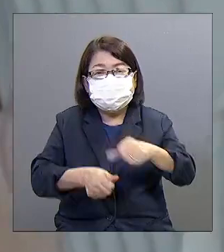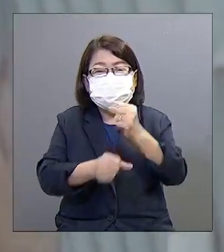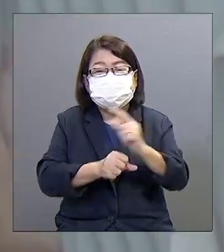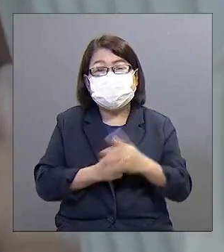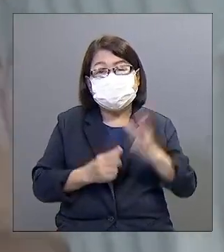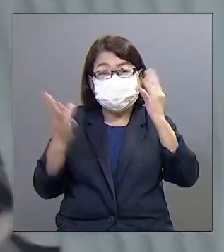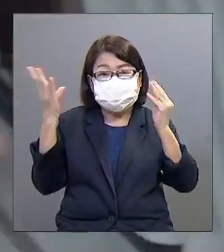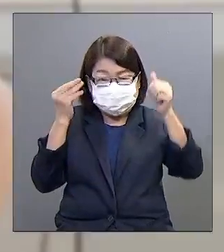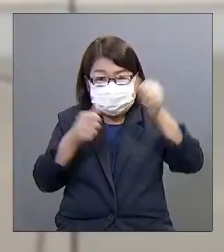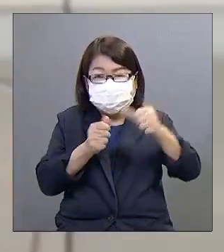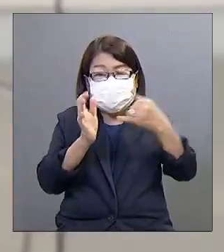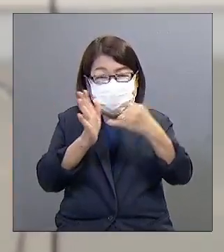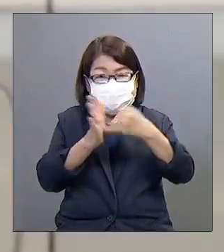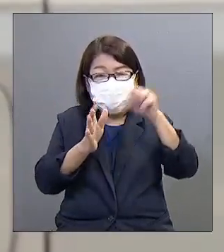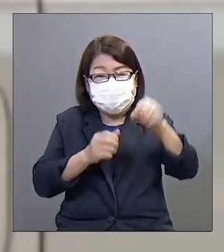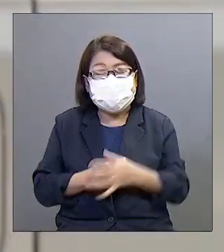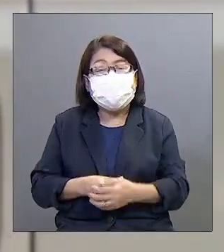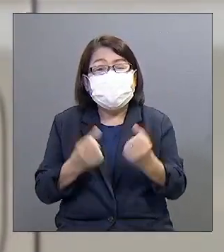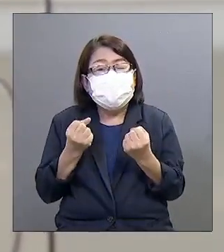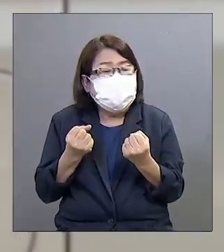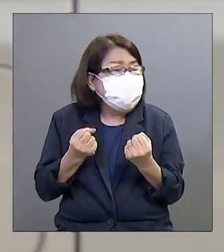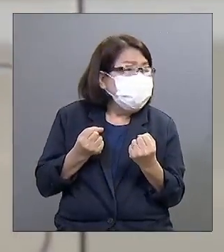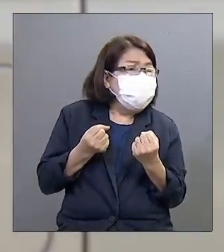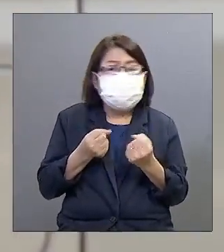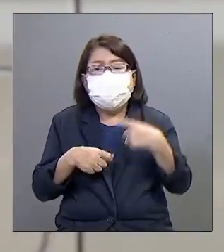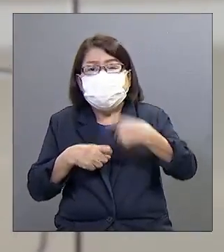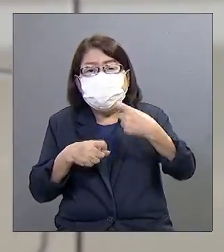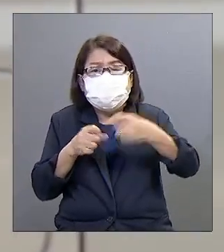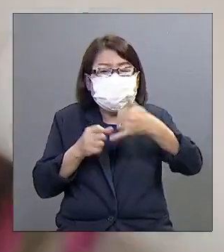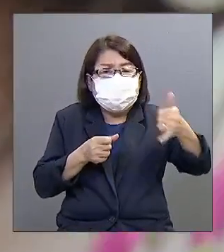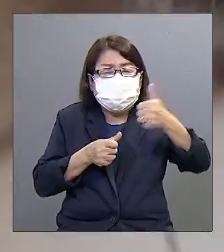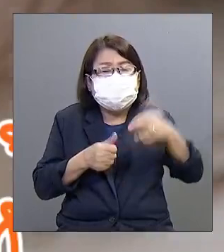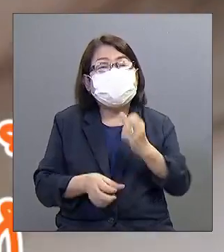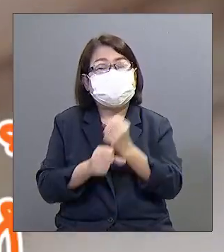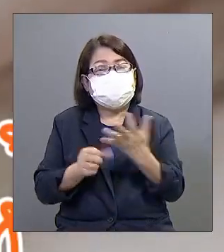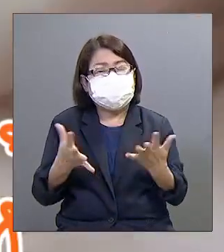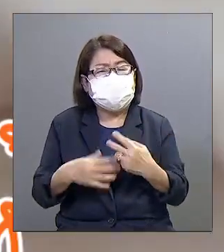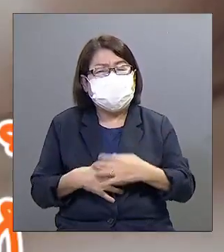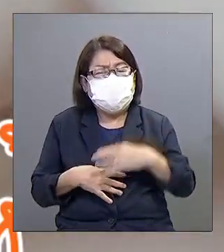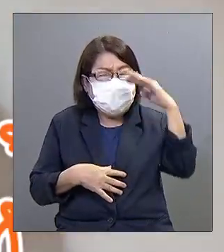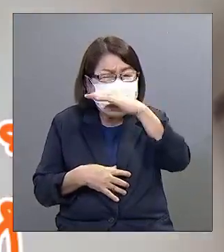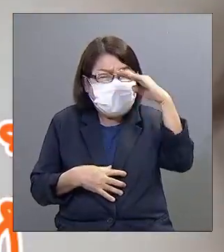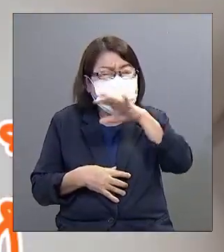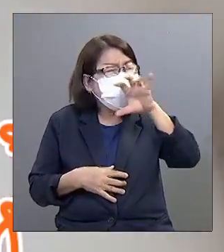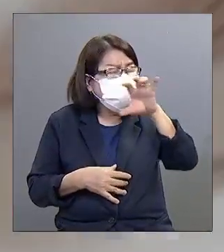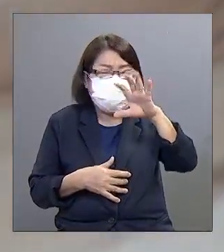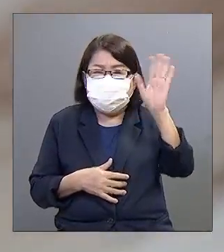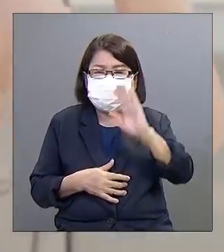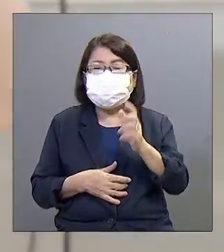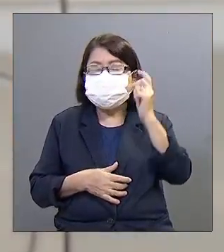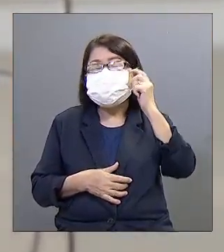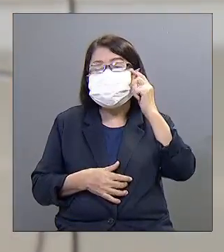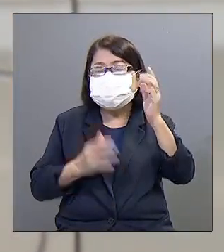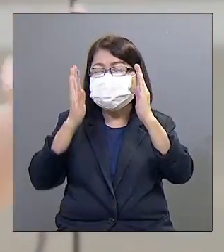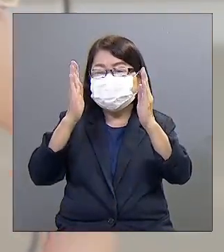ดหูมะ ติดในรถนูจะทำยัไง อย่าร้องให้... ต้องมีสติค